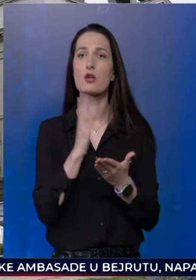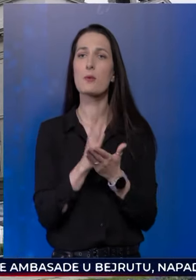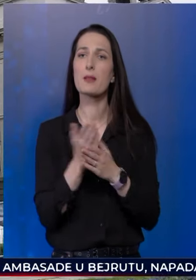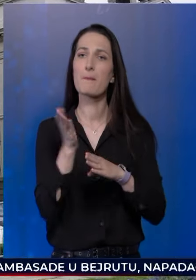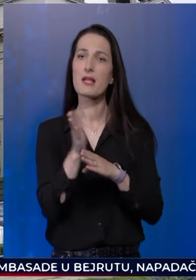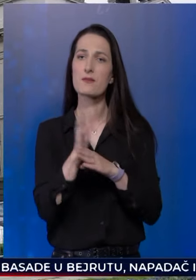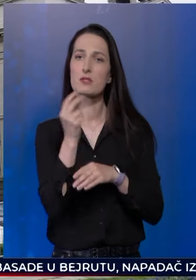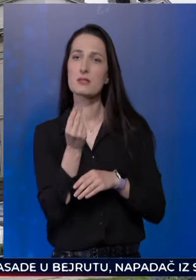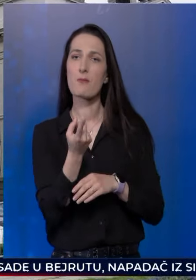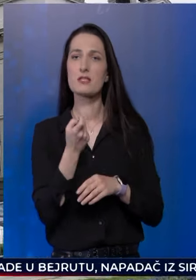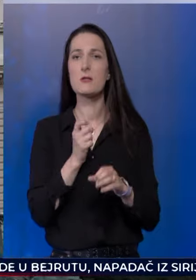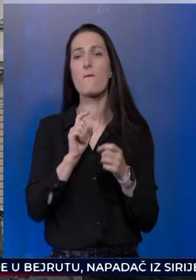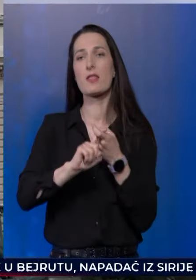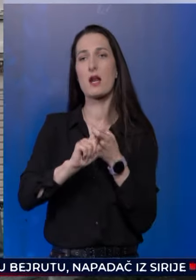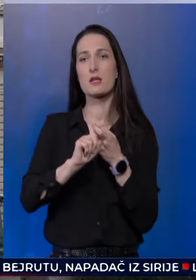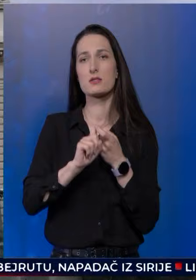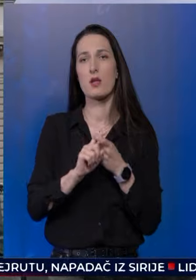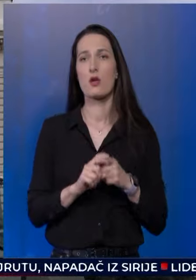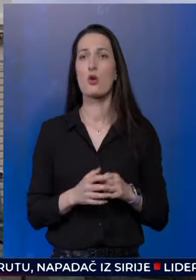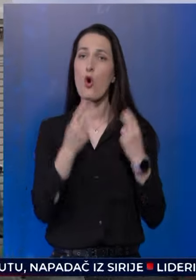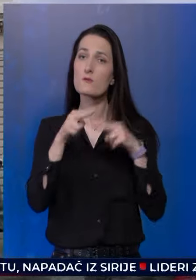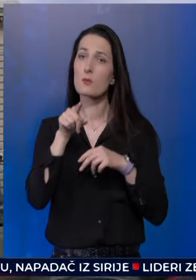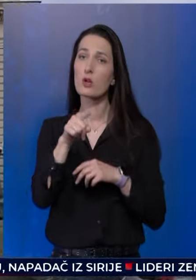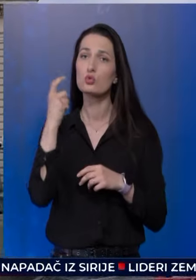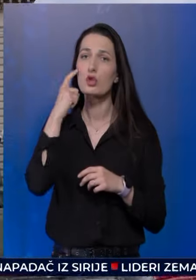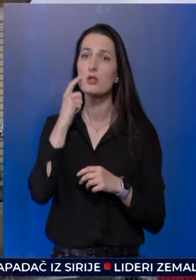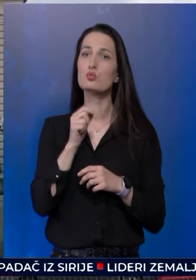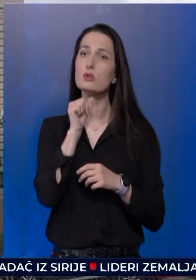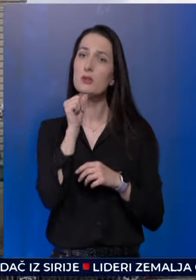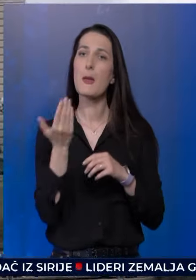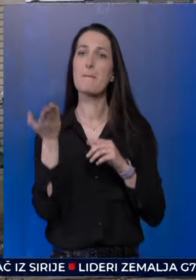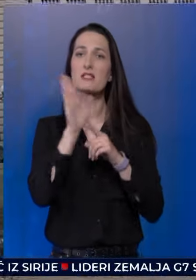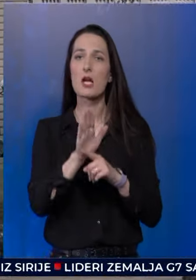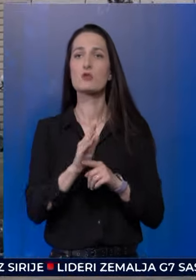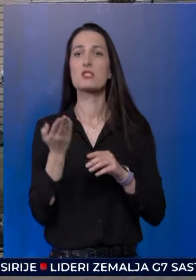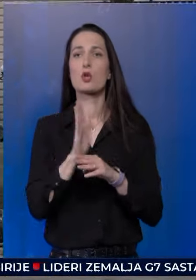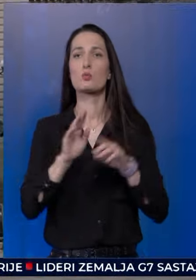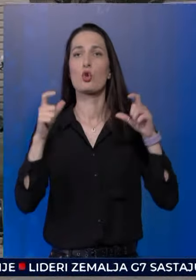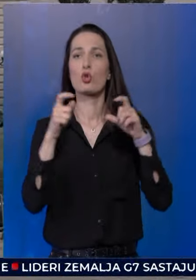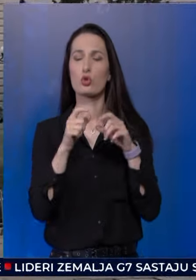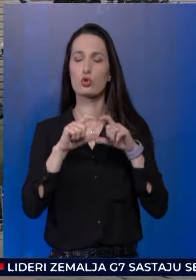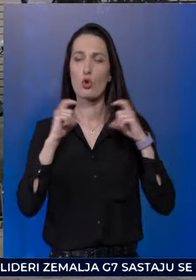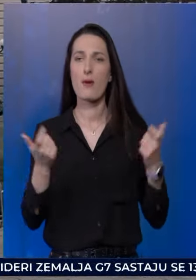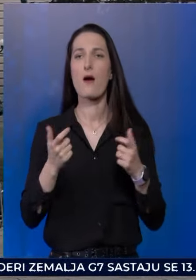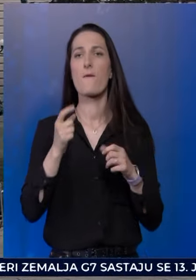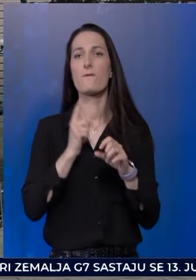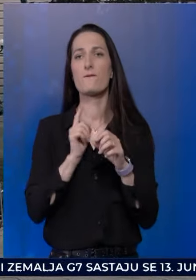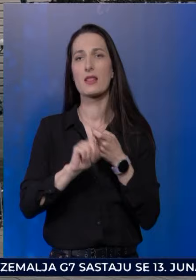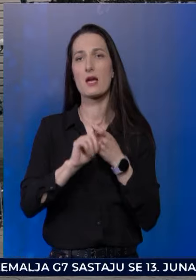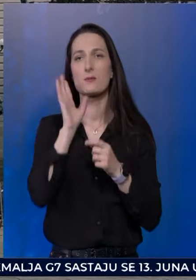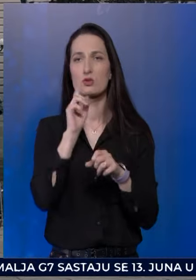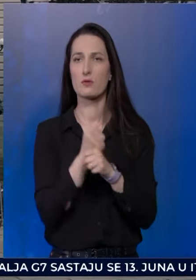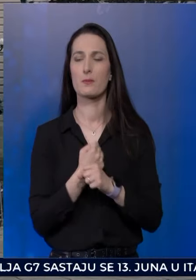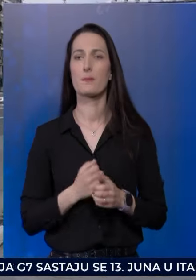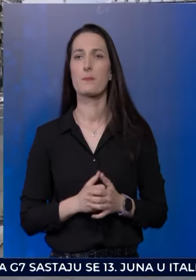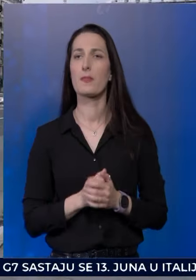ni predstavnika Srba iz federacije, osvrnuo se na tu činjenicu i predsjedavajući zastupničkog doma federalnog parlamenta. Neće to biti Svesrpski